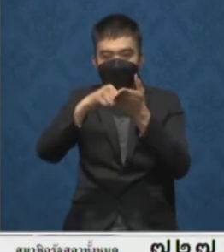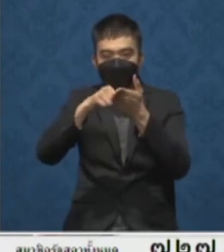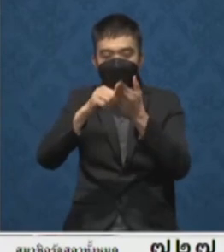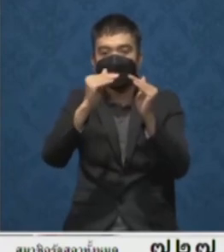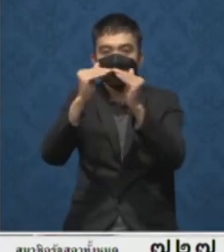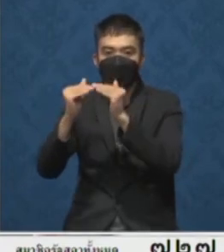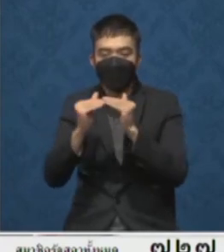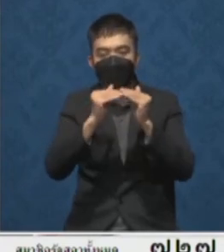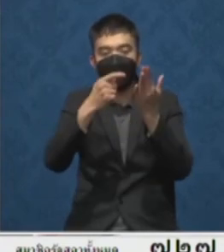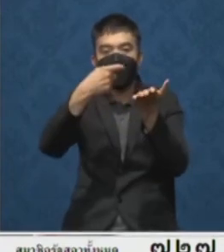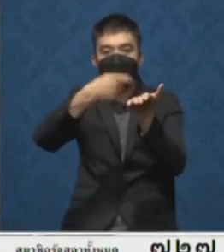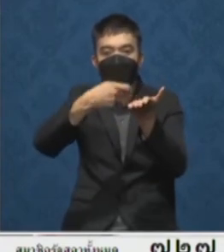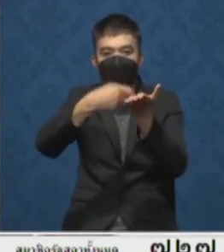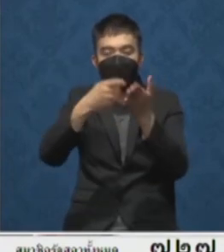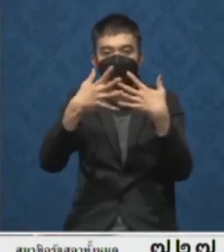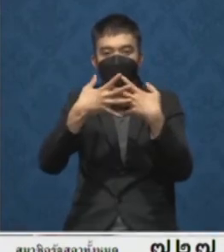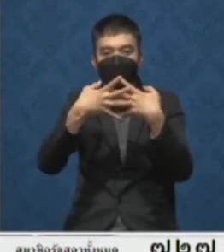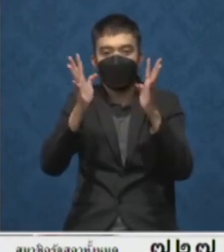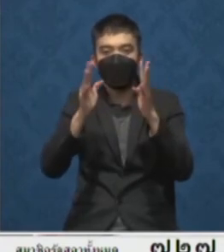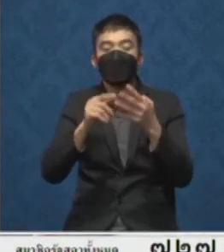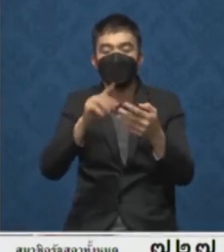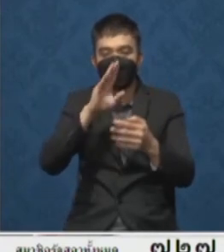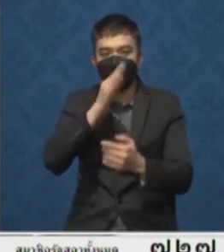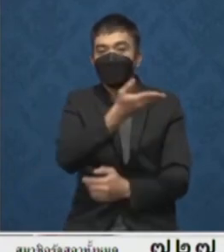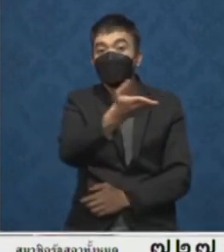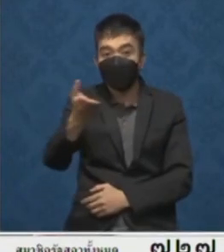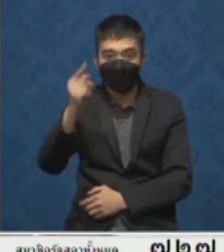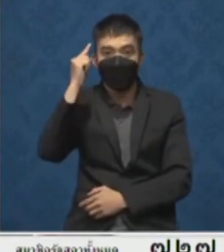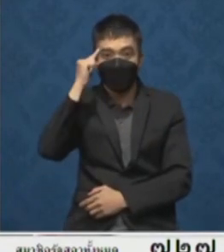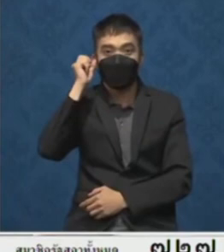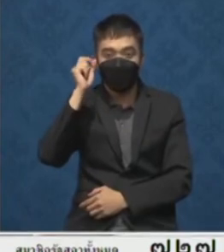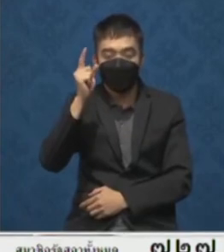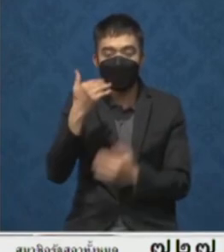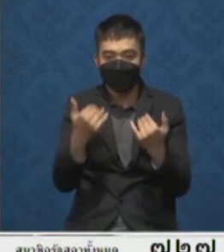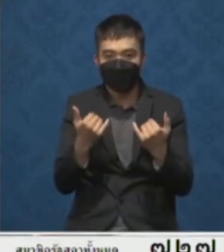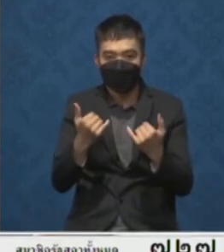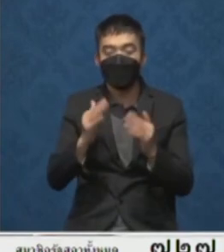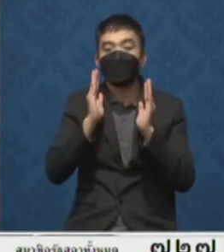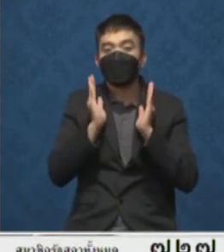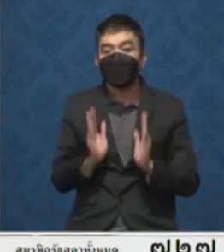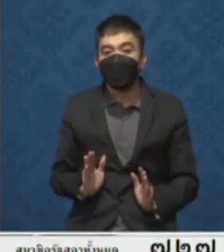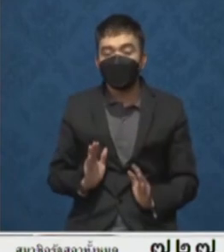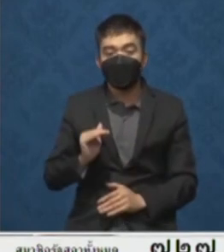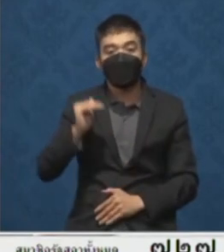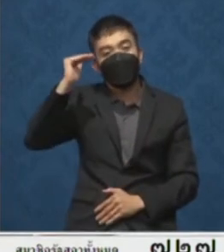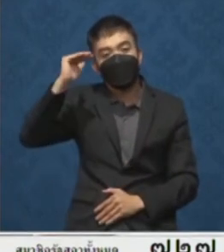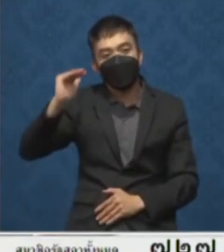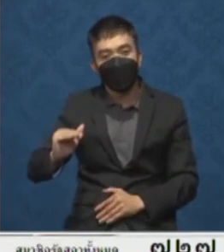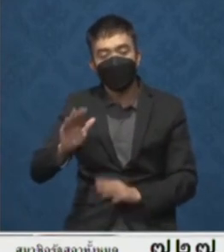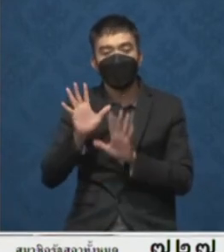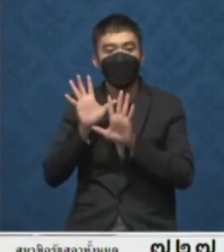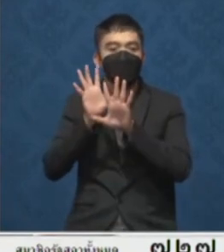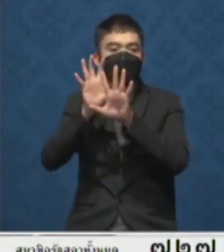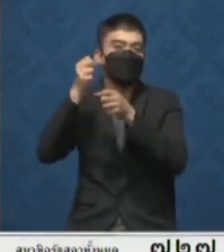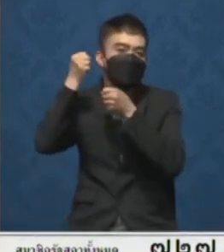ประกันตัวท่านประธานคะเราไม่อาจปฏิเสธได้เลยว่าทุกวันนี้ยังมีพี่น้องประชาชนที่ออกไปชุมนุมทาง